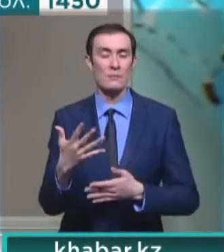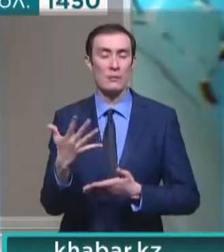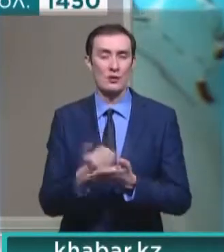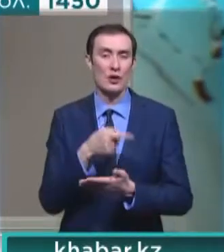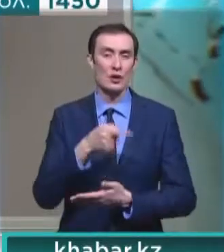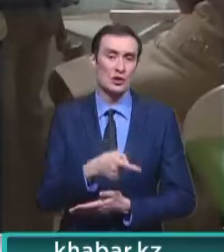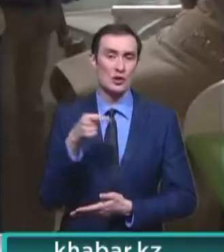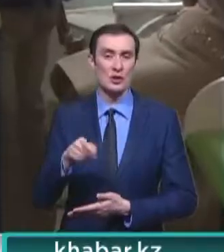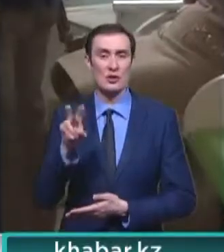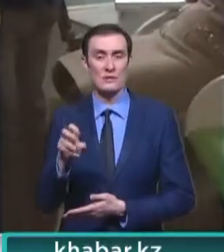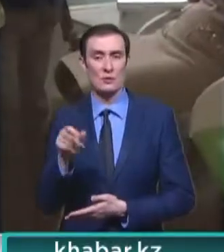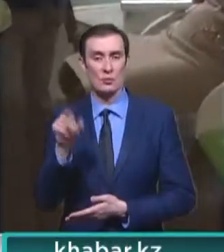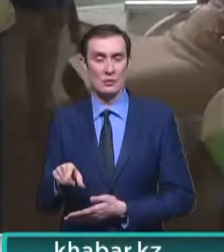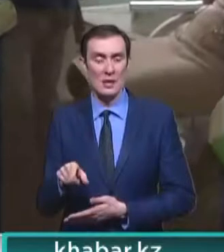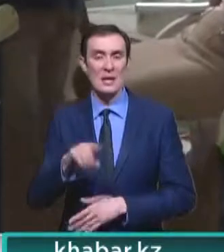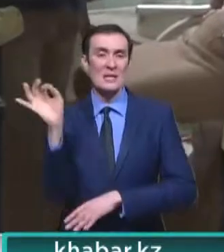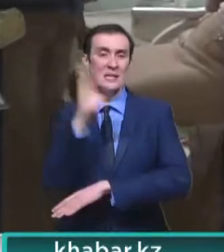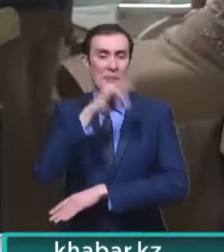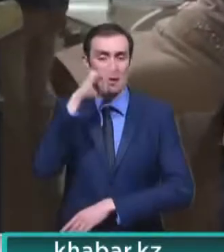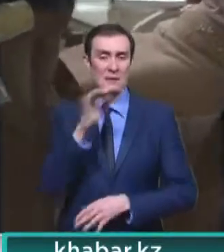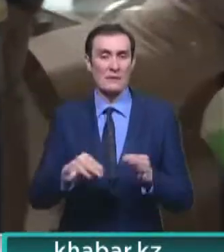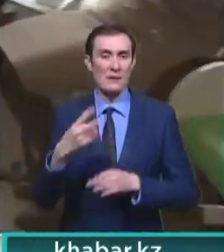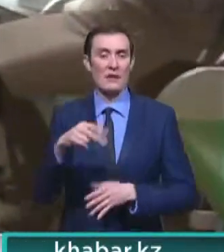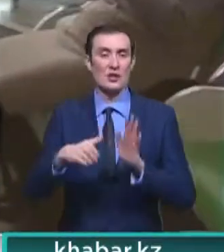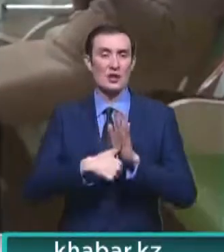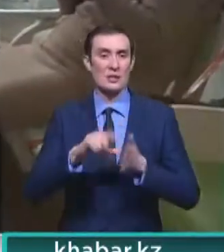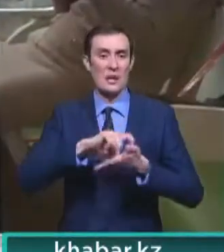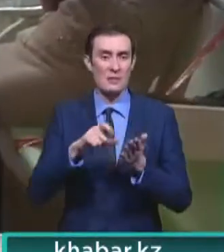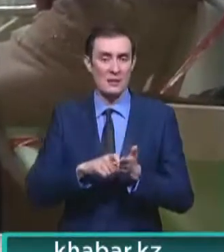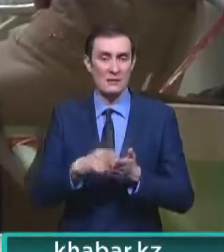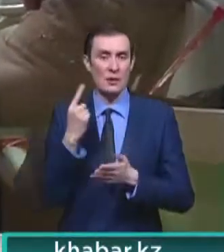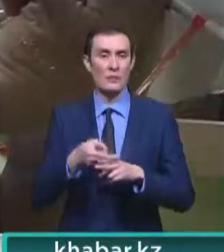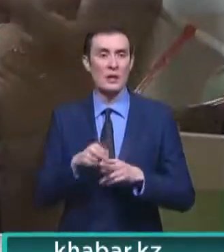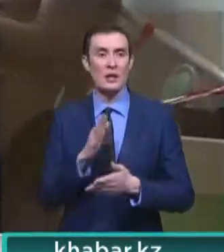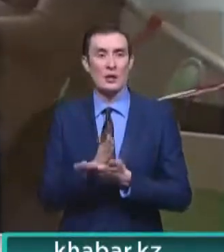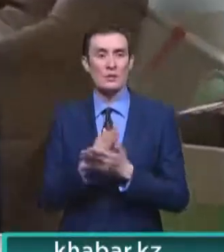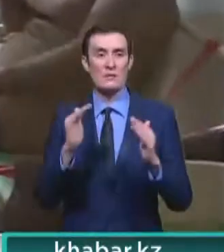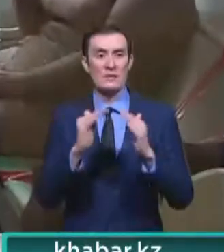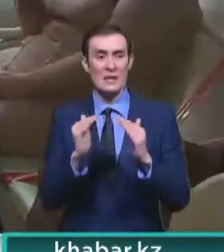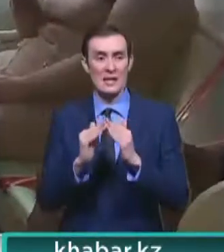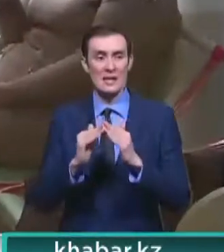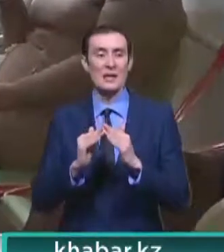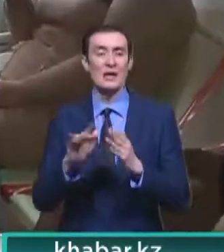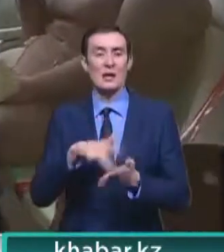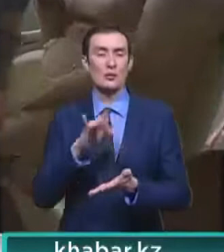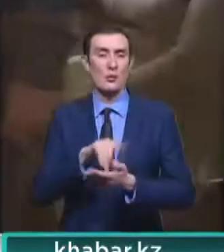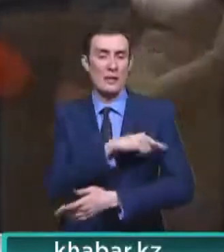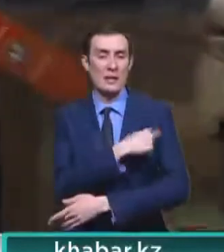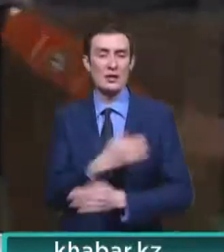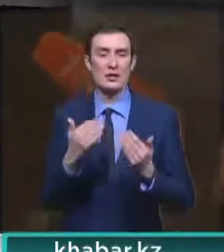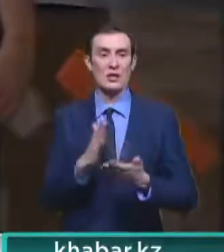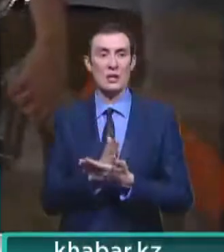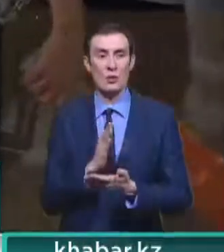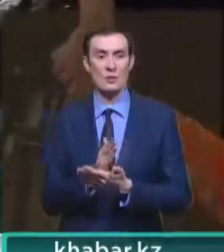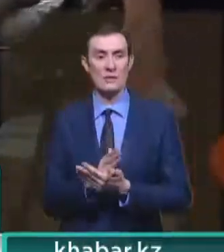1200 дус западно-казахстанской области открыты 26 прививочных кабинетах на одном из них расположен в здании первый городской поликлиники мы сейчас и находимся